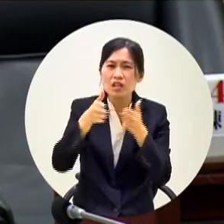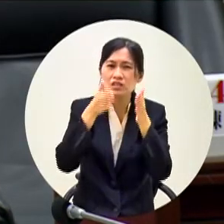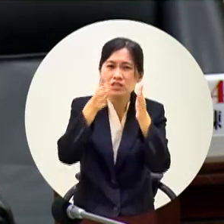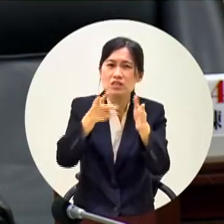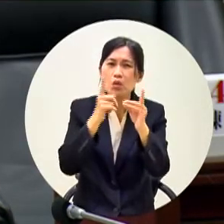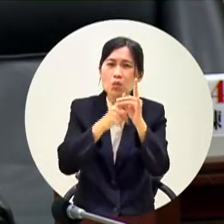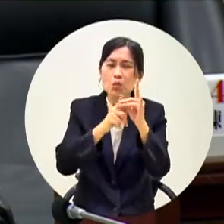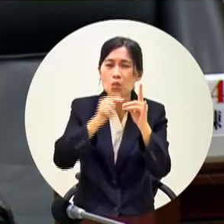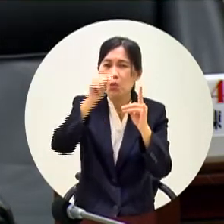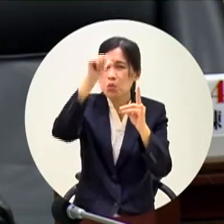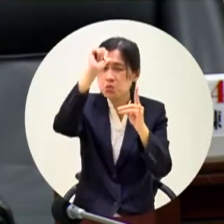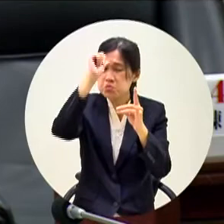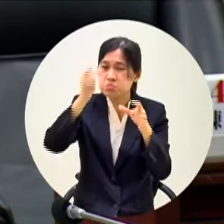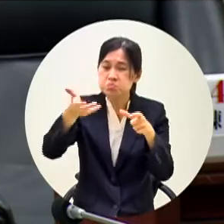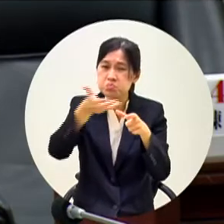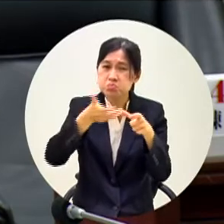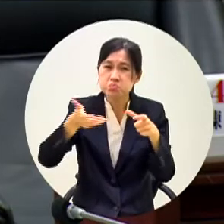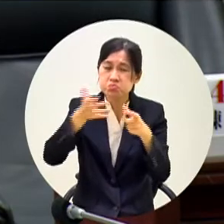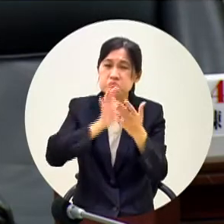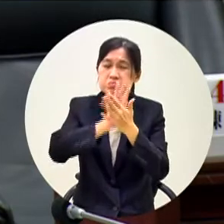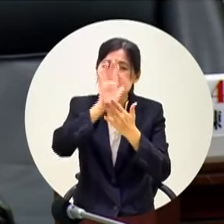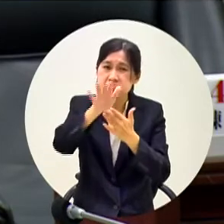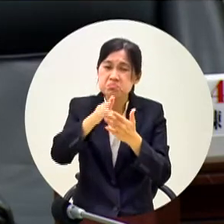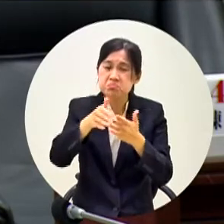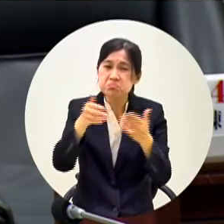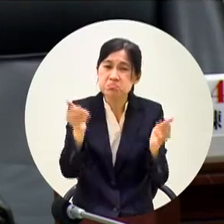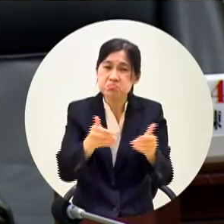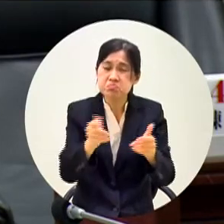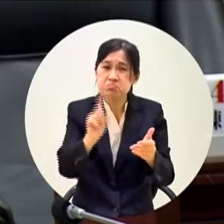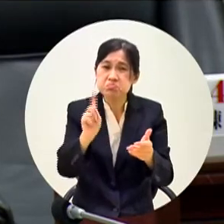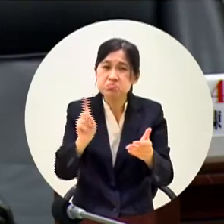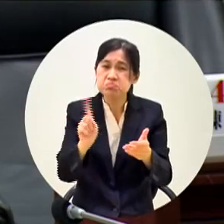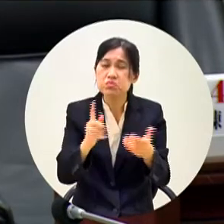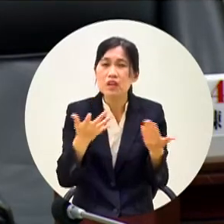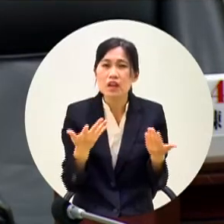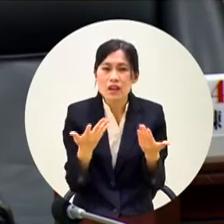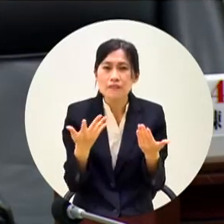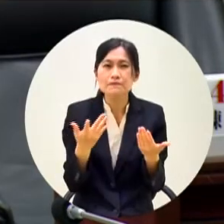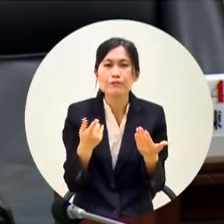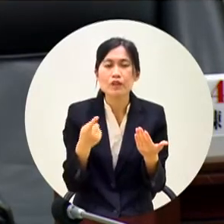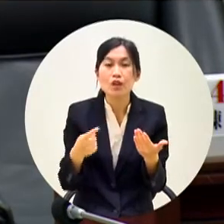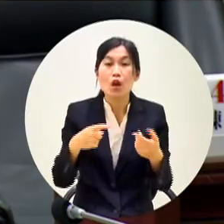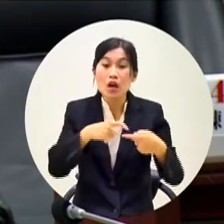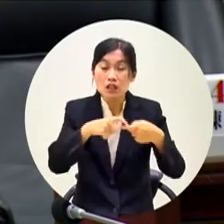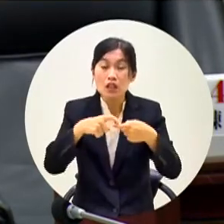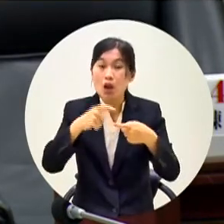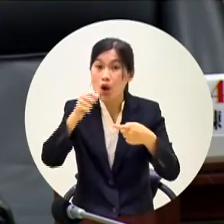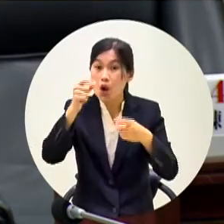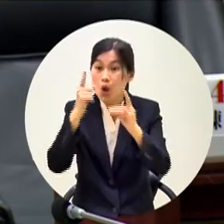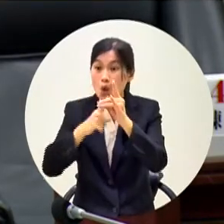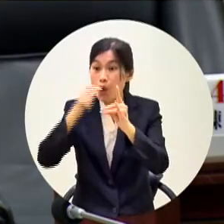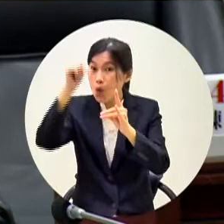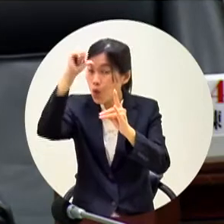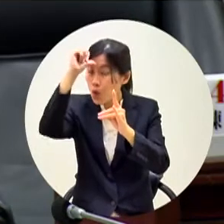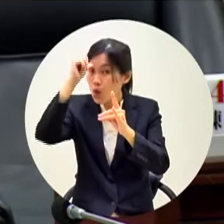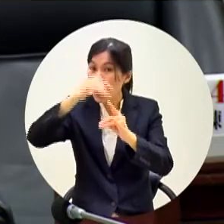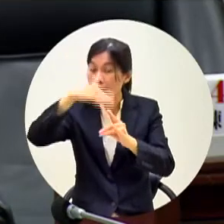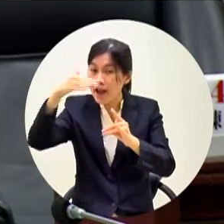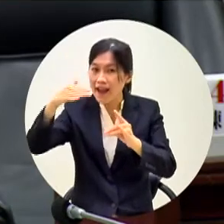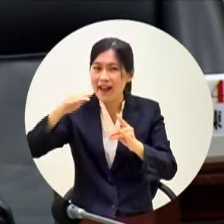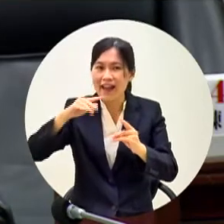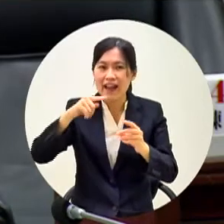啊，到未来要怎开发咱这个观音湖？因为咱观音湖多连接到观音山，啊，到义大世